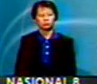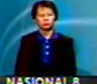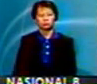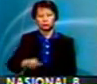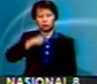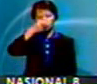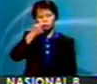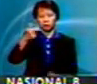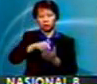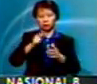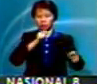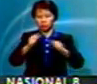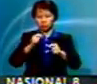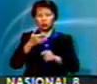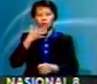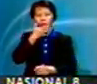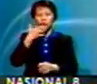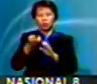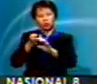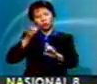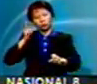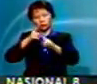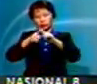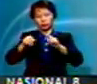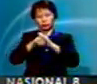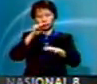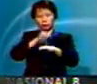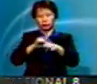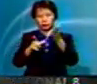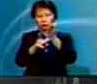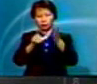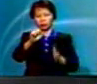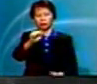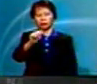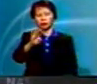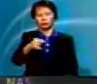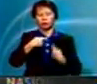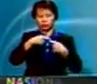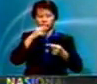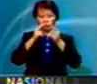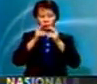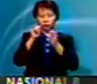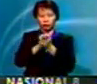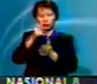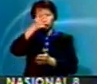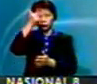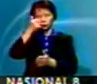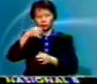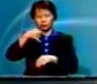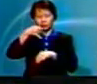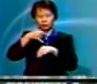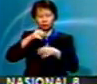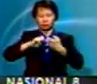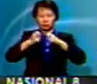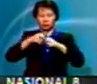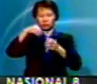Katanya lagi, tindakan beberapa pemuda yang keluar dewan ketika timbalan Presiden Muhammad Sabu sedang berucap adalah disebabkan ketajaman